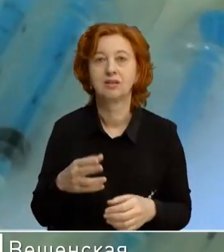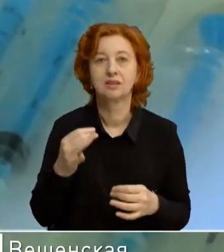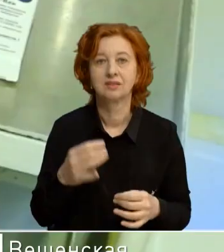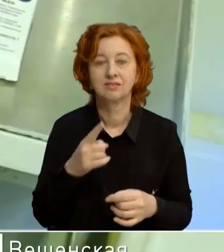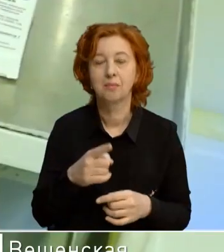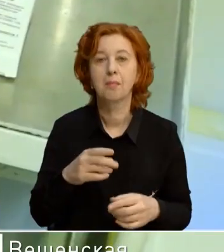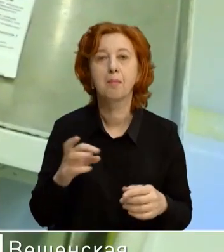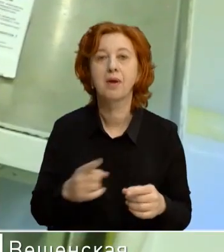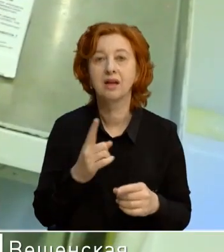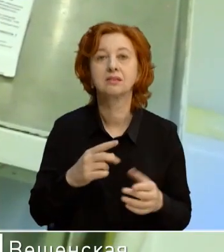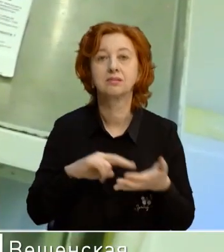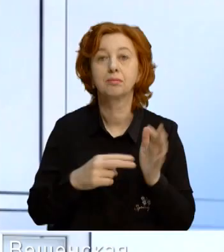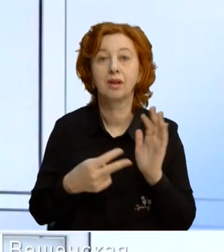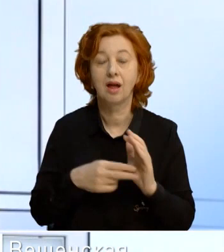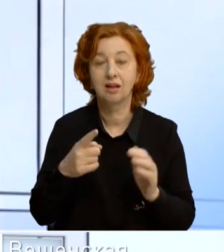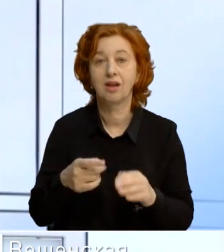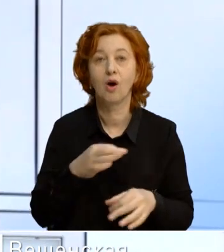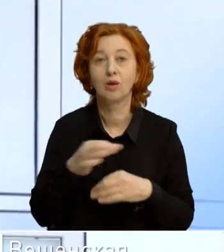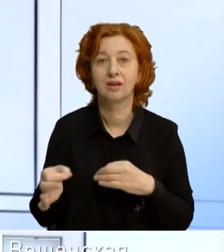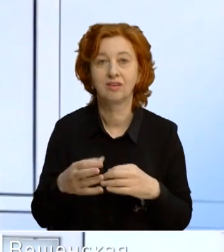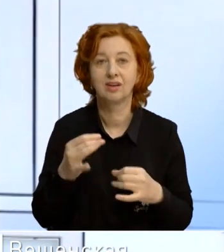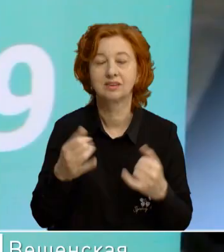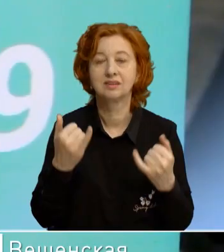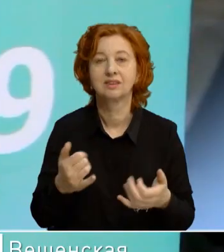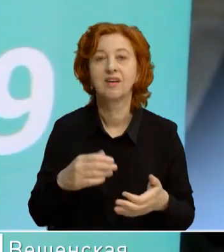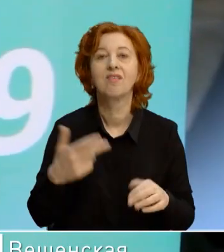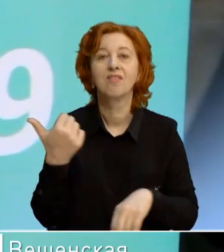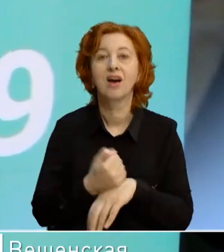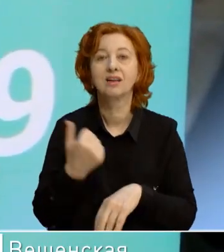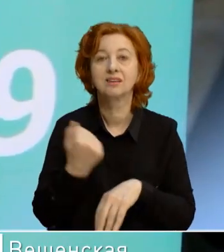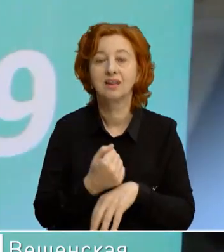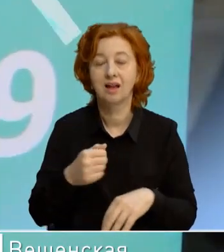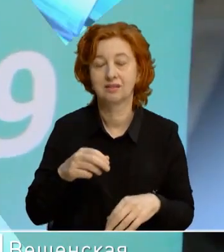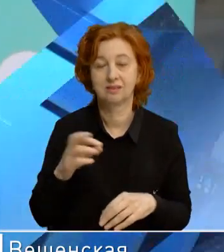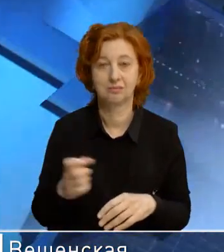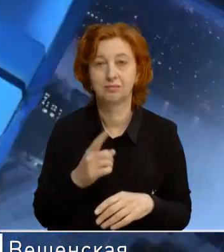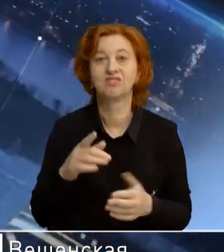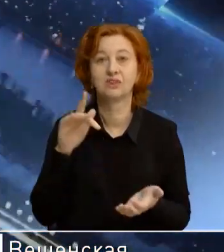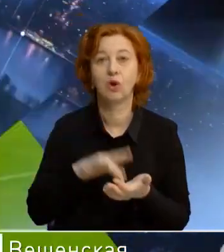Прививка без отрыва от планов. Как работают мобильные пункты вакцинации в Южной столице.